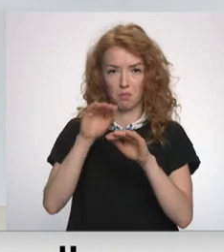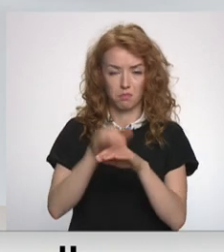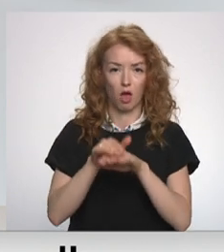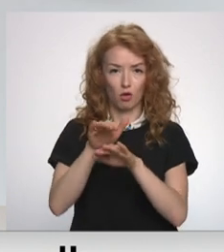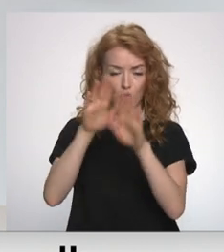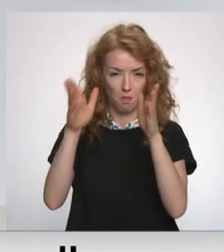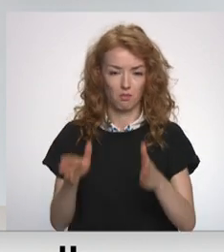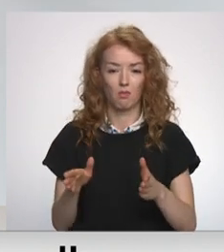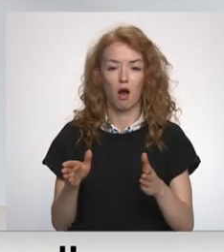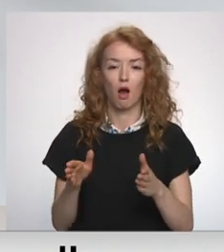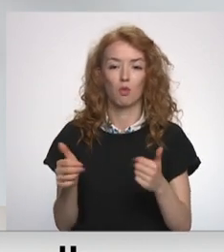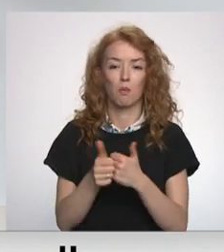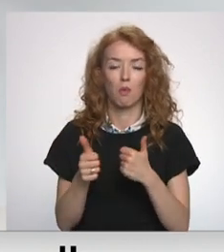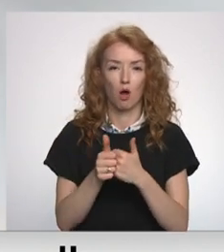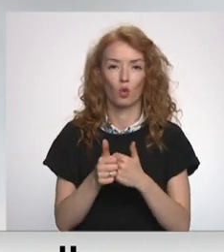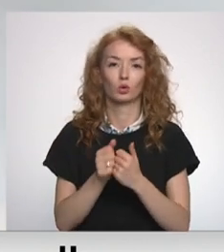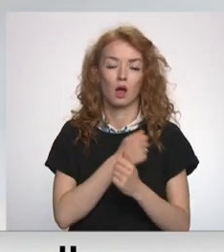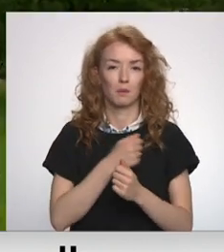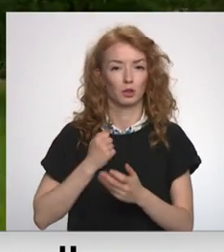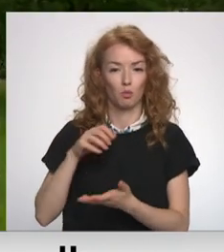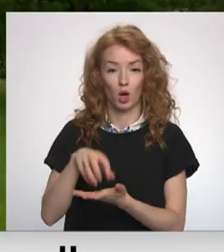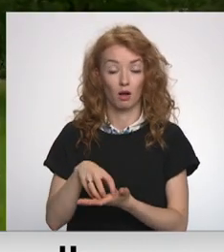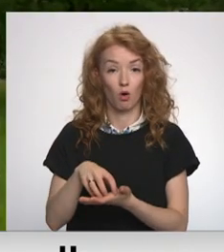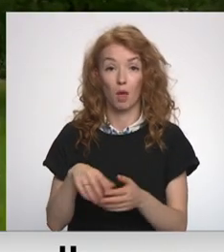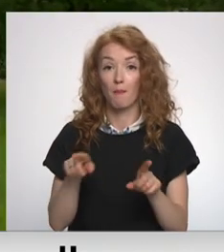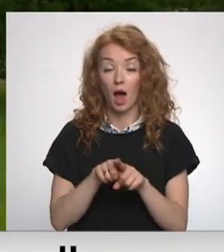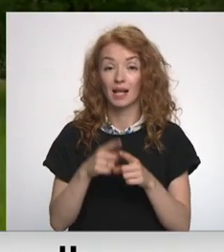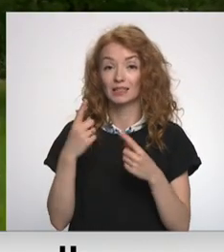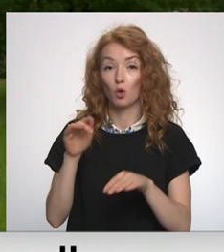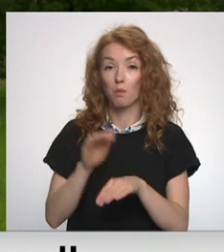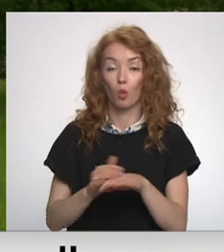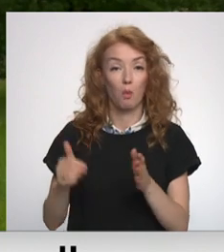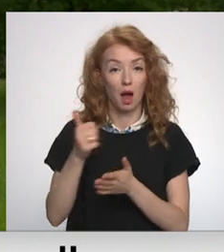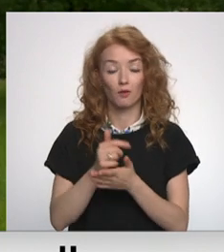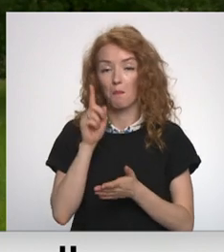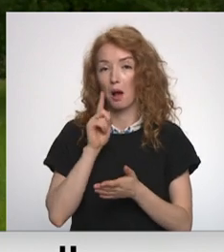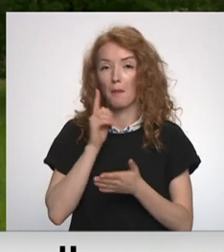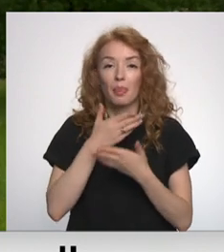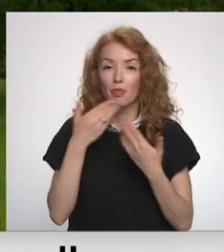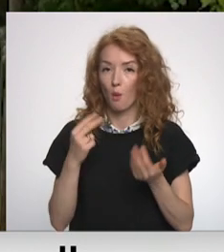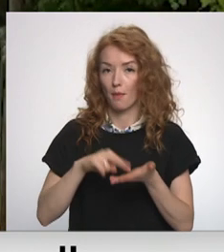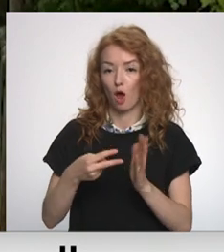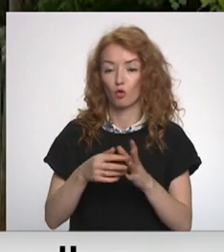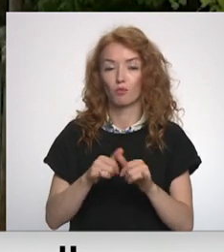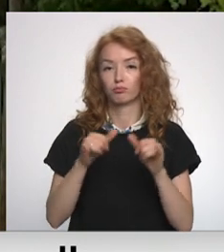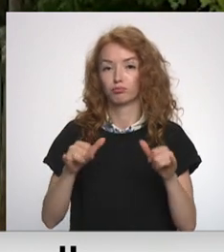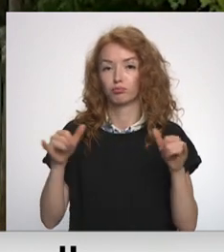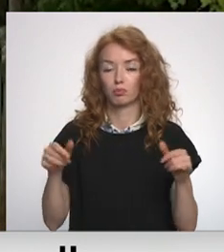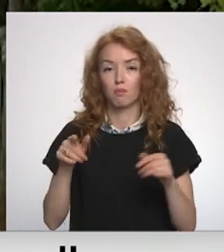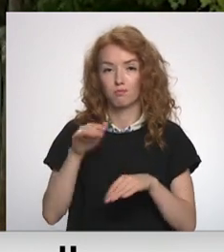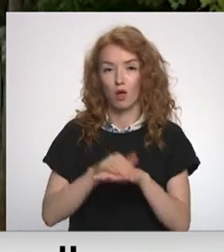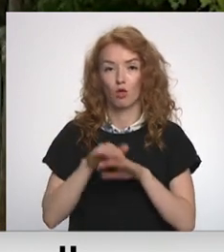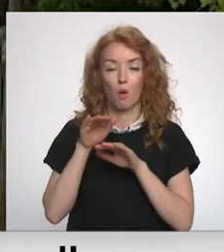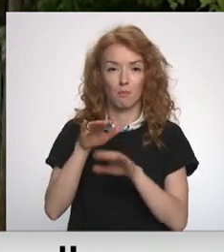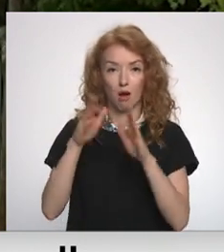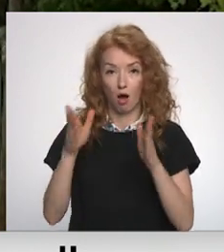uzstādīšanu blakus Zalves poligonam. Arī citu banku pārstāvji pagaidām nav plānojuši paplašināt bankomātu klāstu